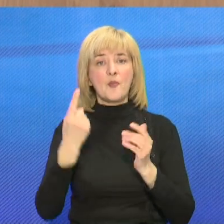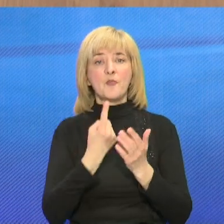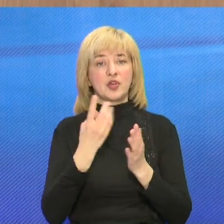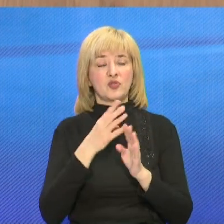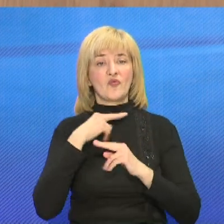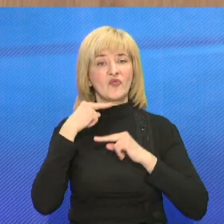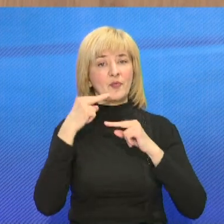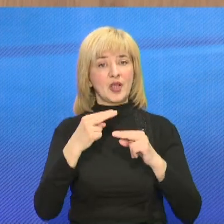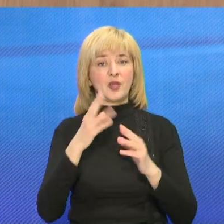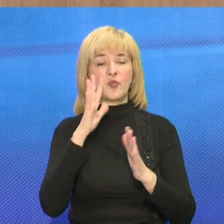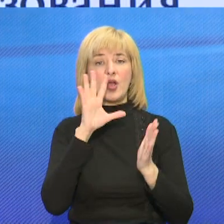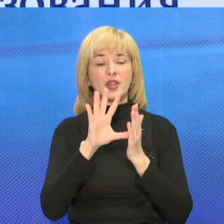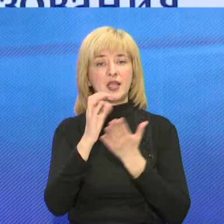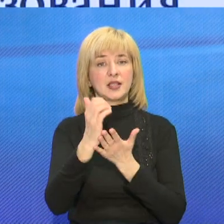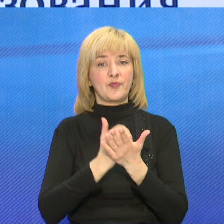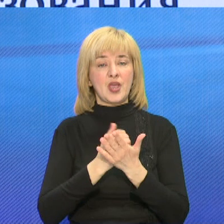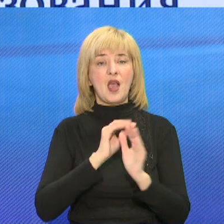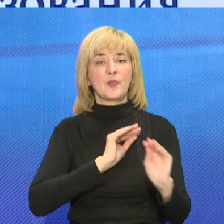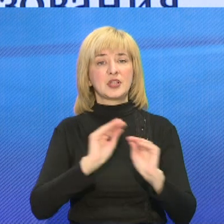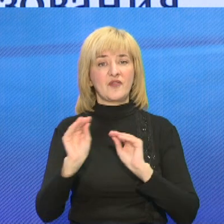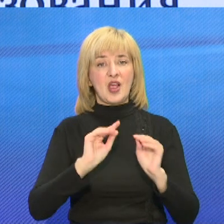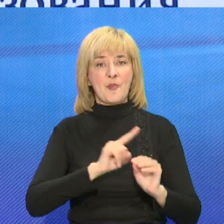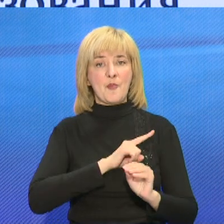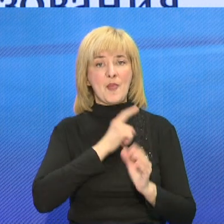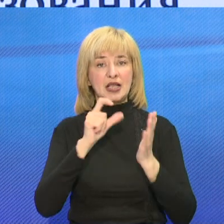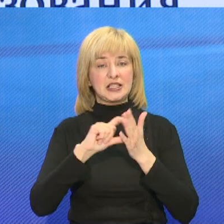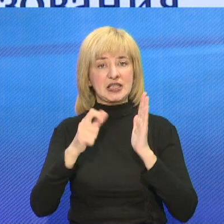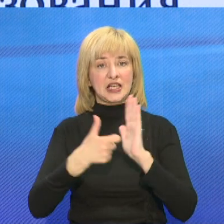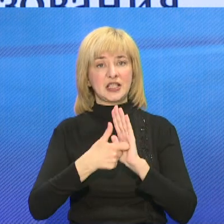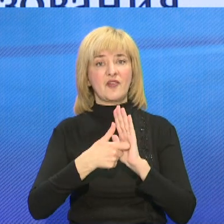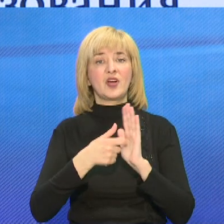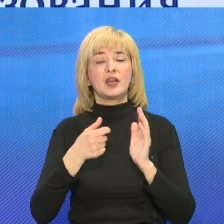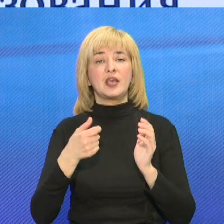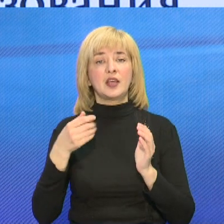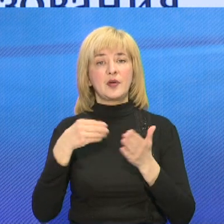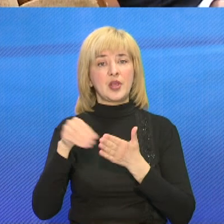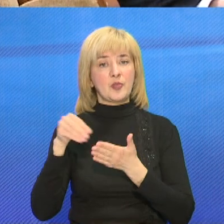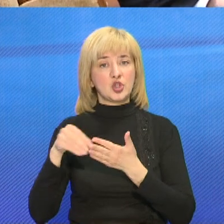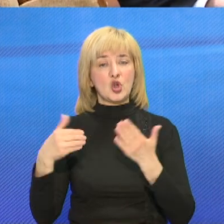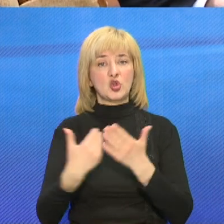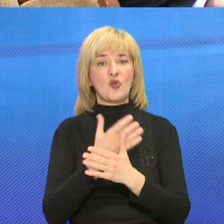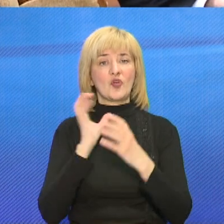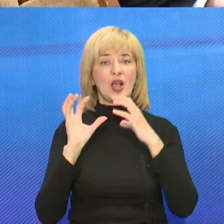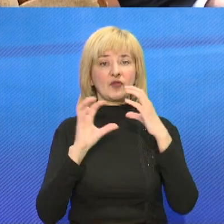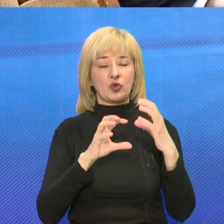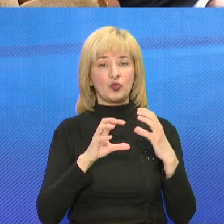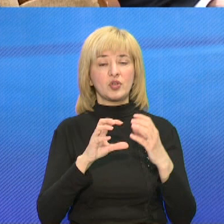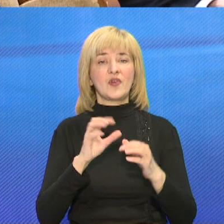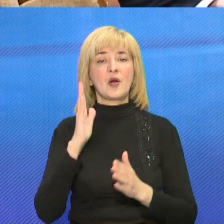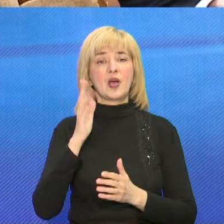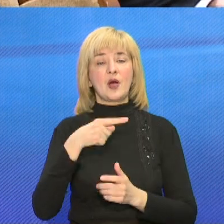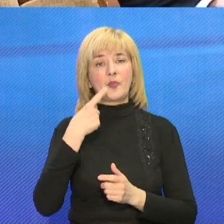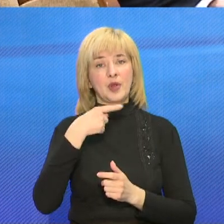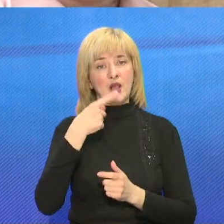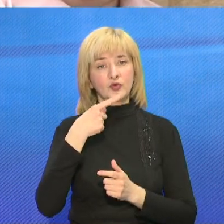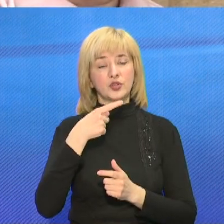энергосбережению, обсталеванию майстерняў для предмета «Техничная праца», набытию новых школьных автобусов. Как было гучано на посяджении, у бягучем